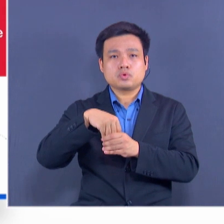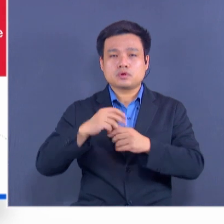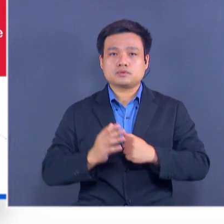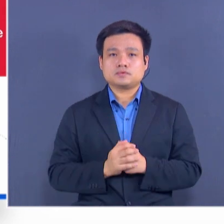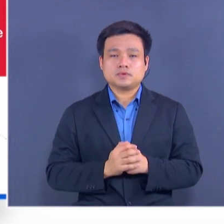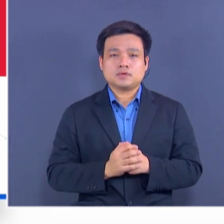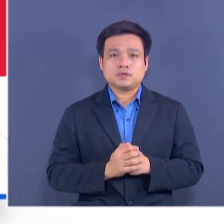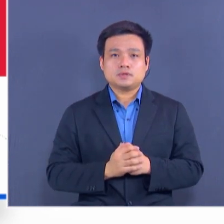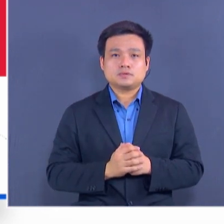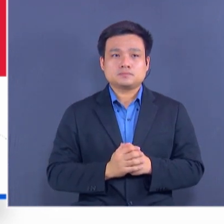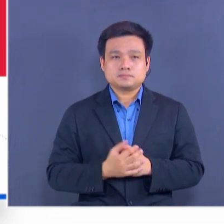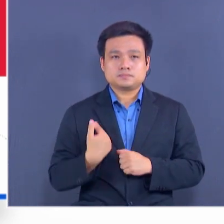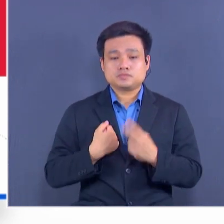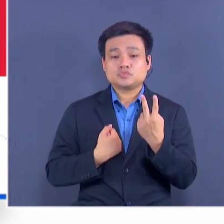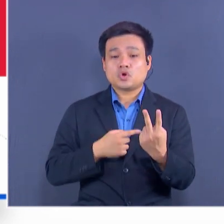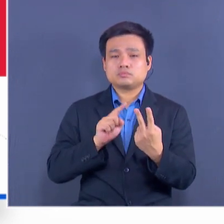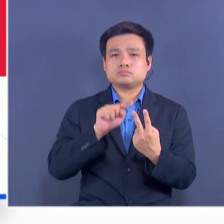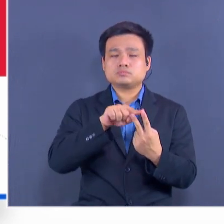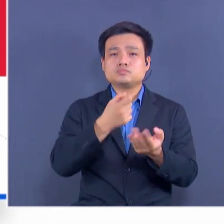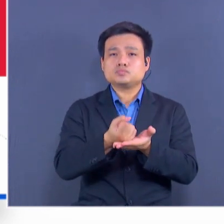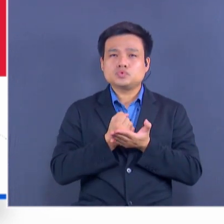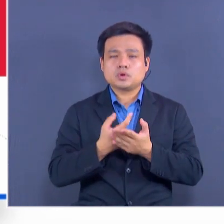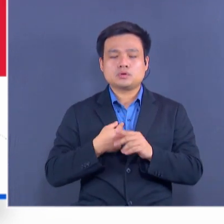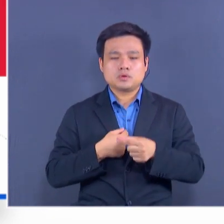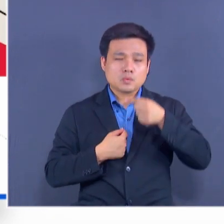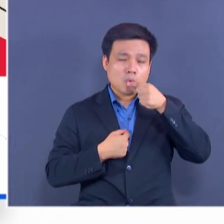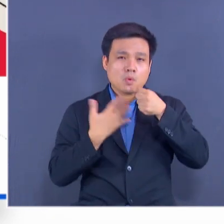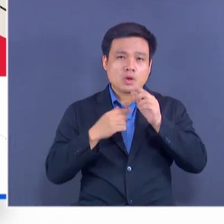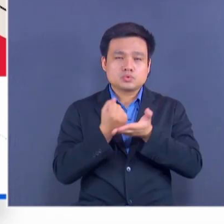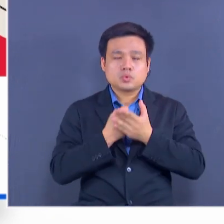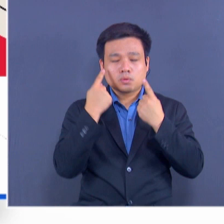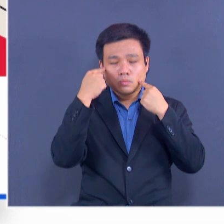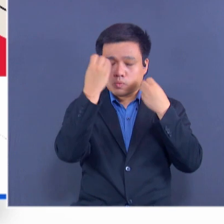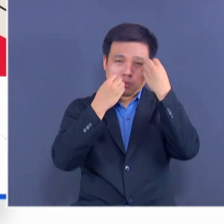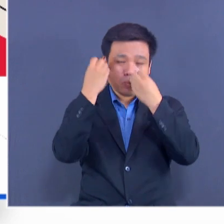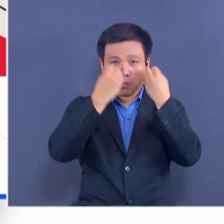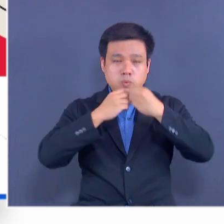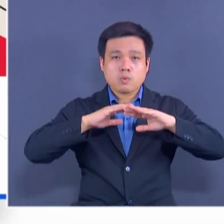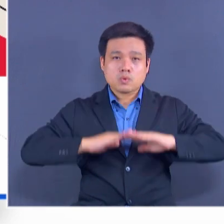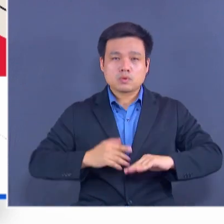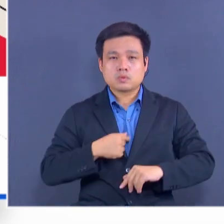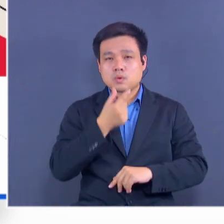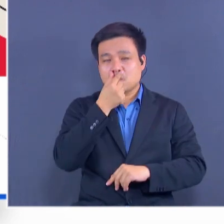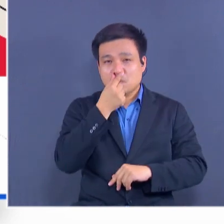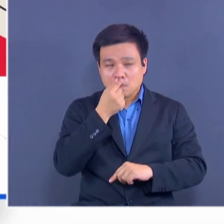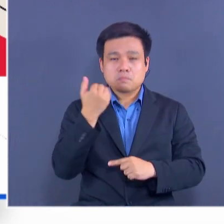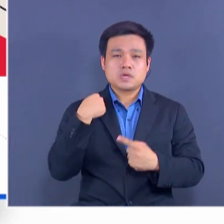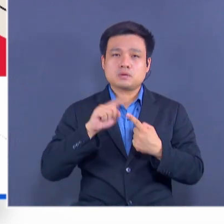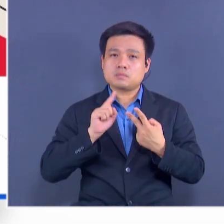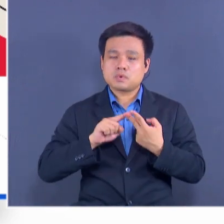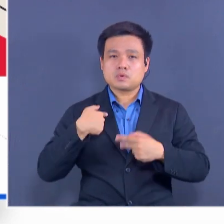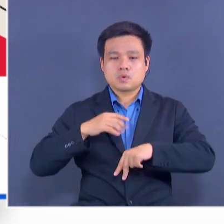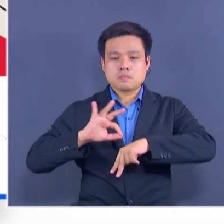จากน้ำมันการพลูมีสรรพคุณบรรเทาอาการวิงเวียนศีรษะคัดจมูกจุกเสียดแน่นท้องแมลงสัตว์กัดต่อย